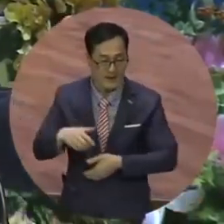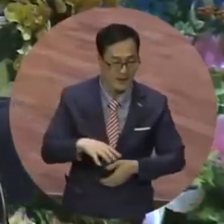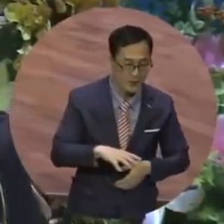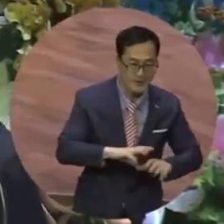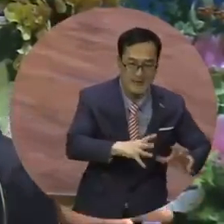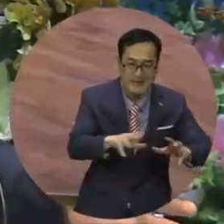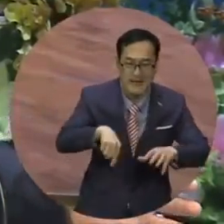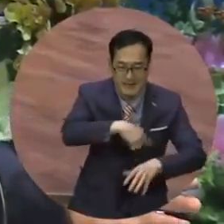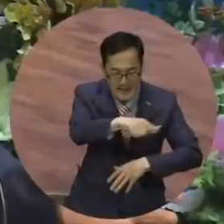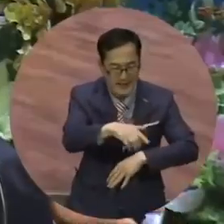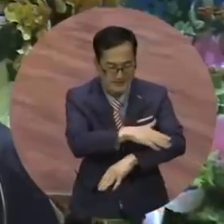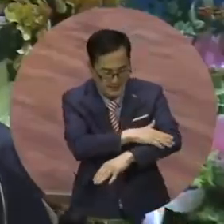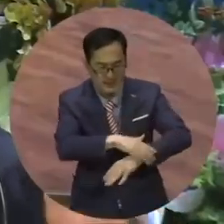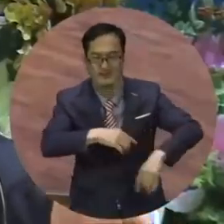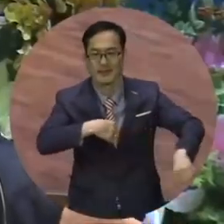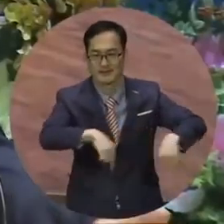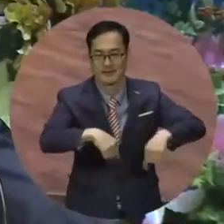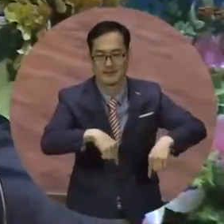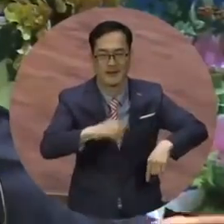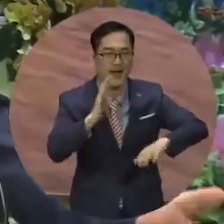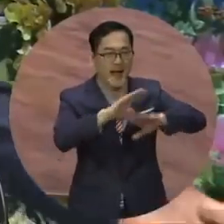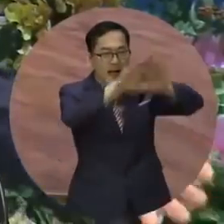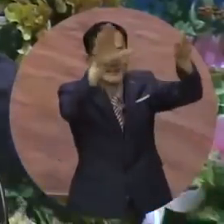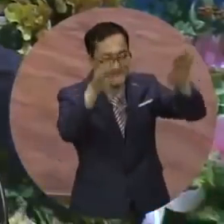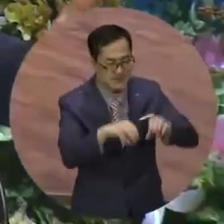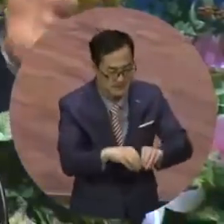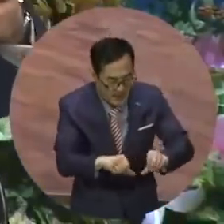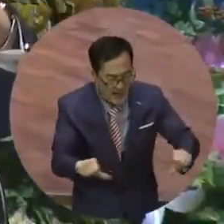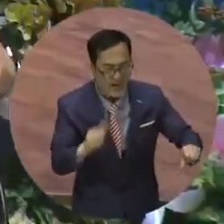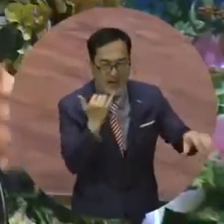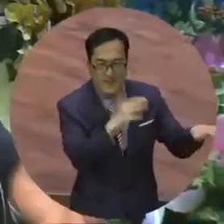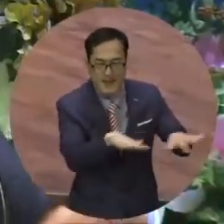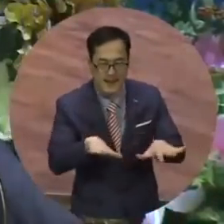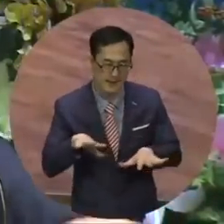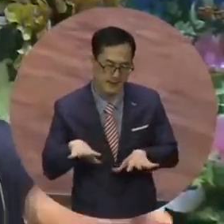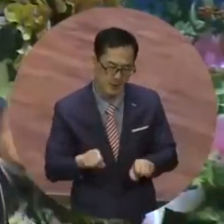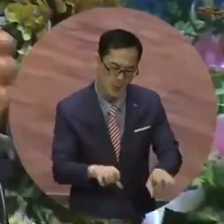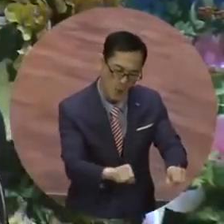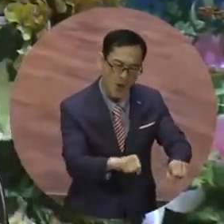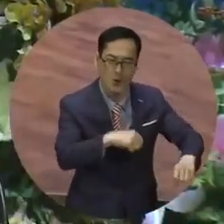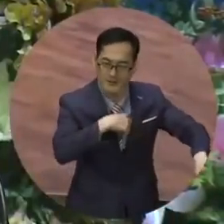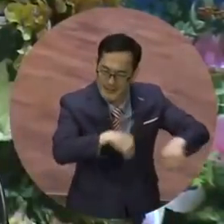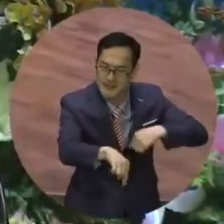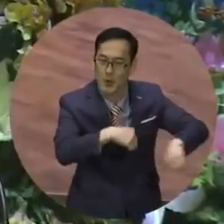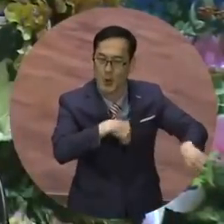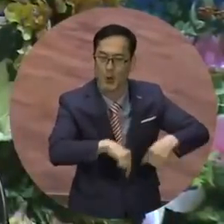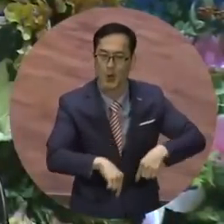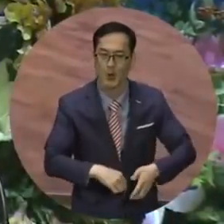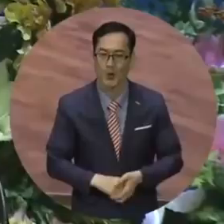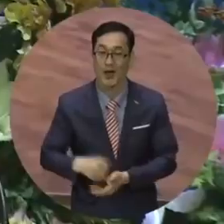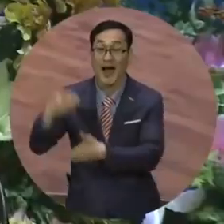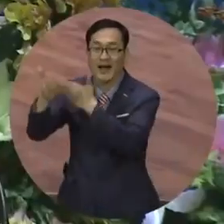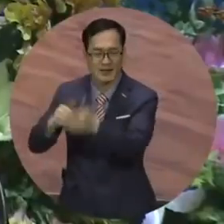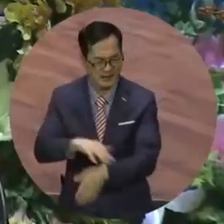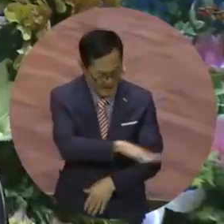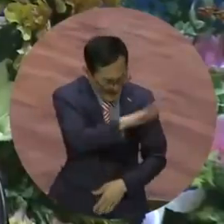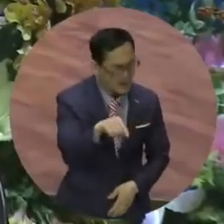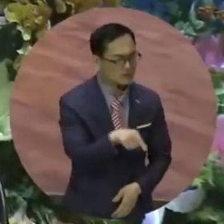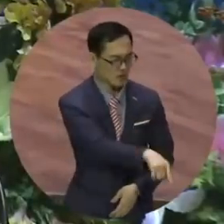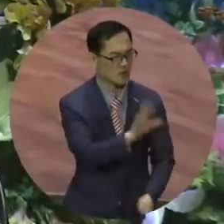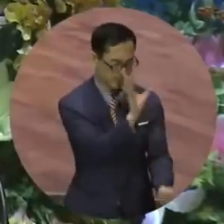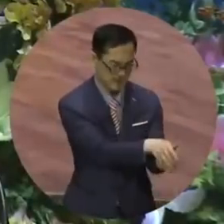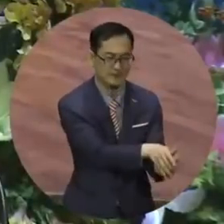다스리도록 하늘 땅 바다 다 정복을 다스려 너가 다 해라. 하나님께서